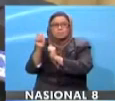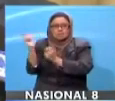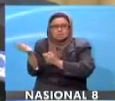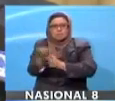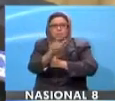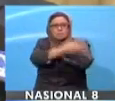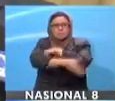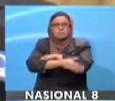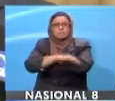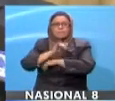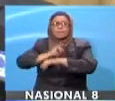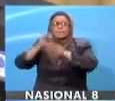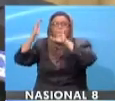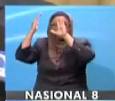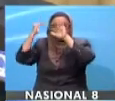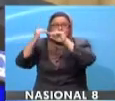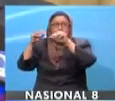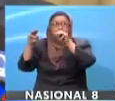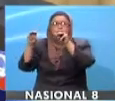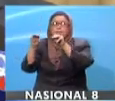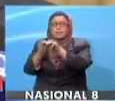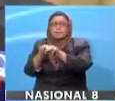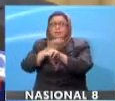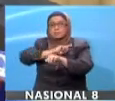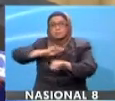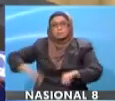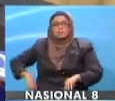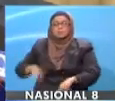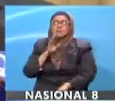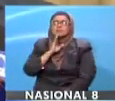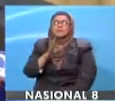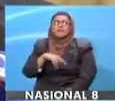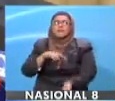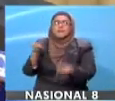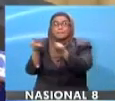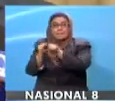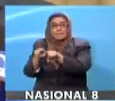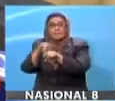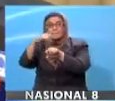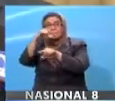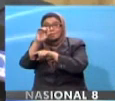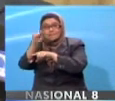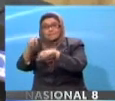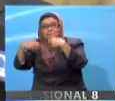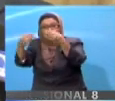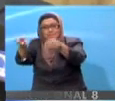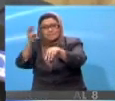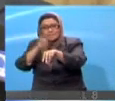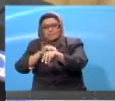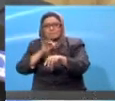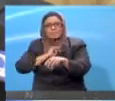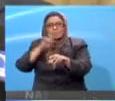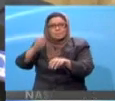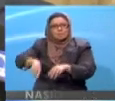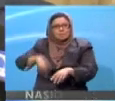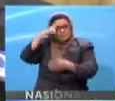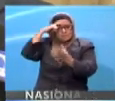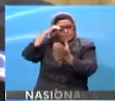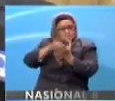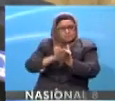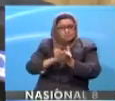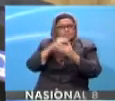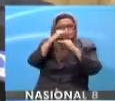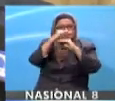harap, macam Tuanku sebut tadi GST kan, give some time. Saya perlukan mandat supaya dalam terma ni, one term yang kami ada di